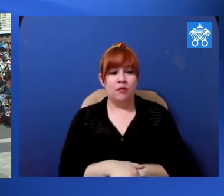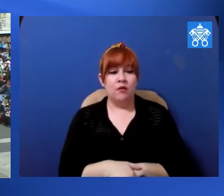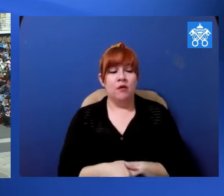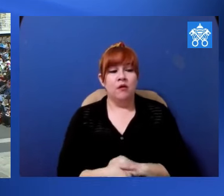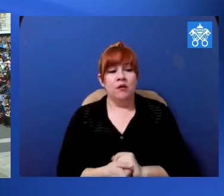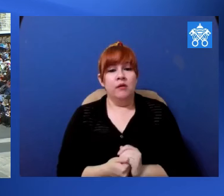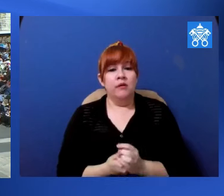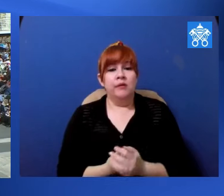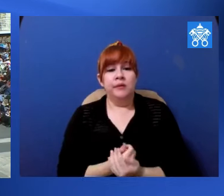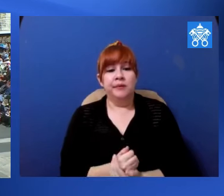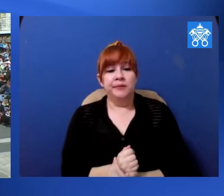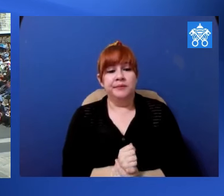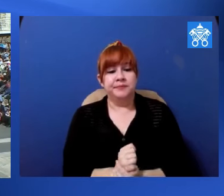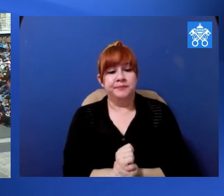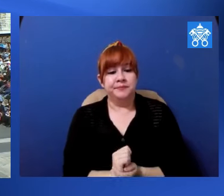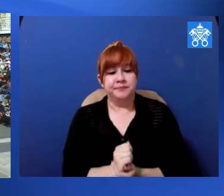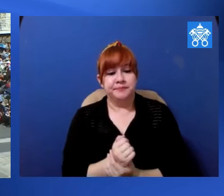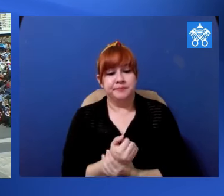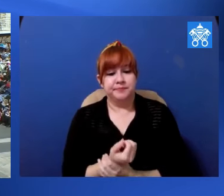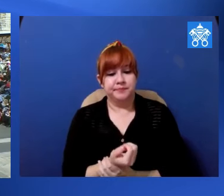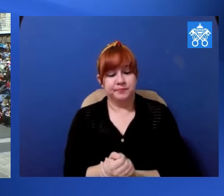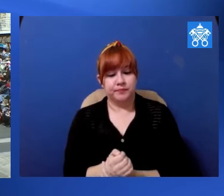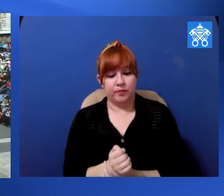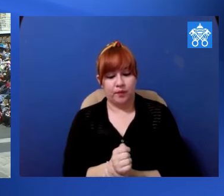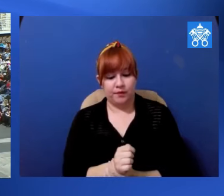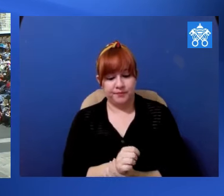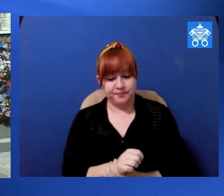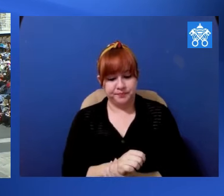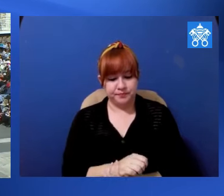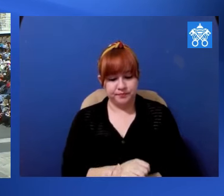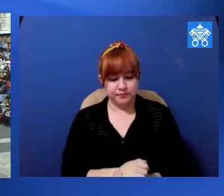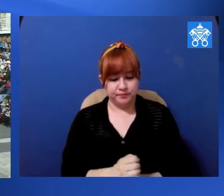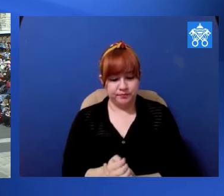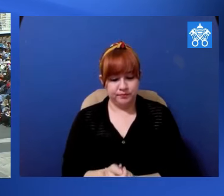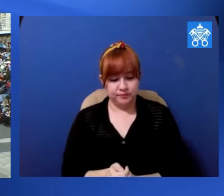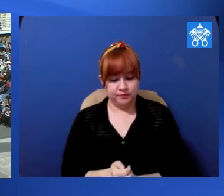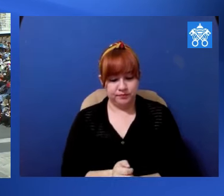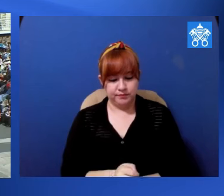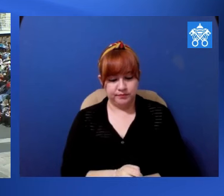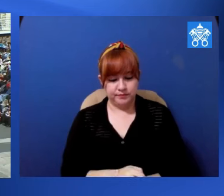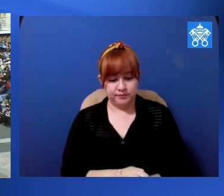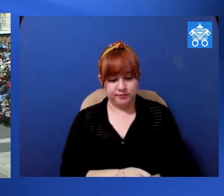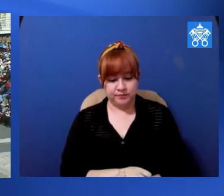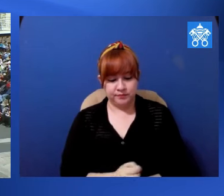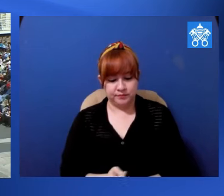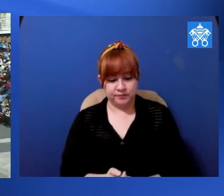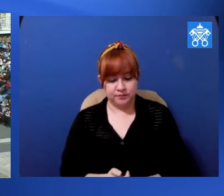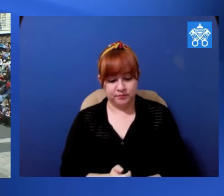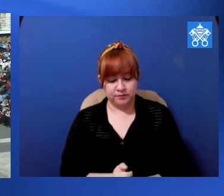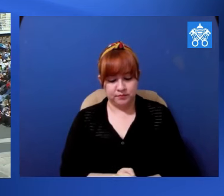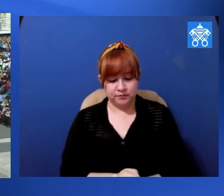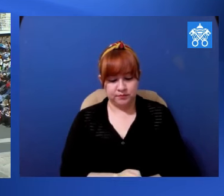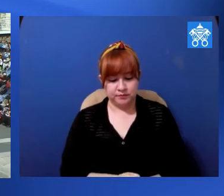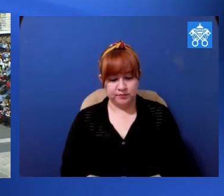الروحية بامتياز للكتاب المقدس هي القراءة الجماعية التي نقوم بها في الليتورجية